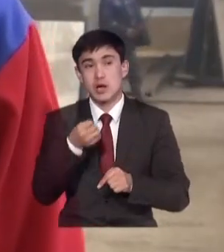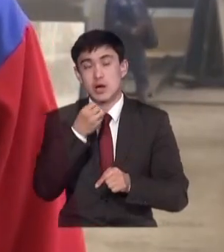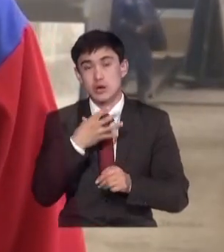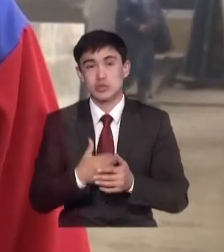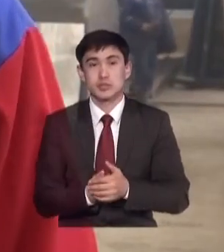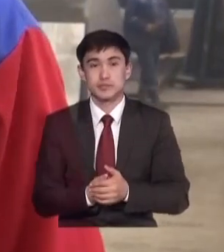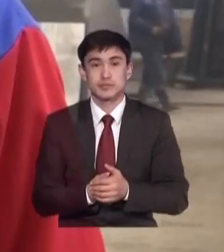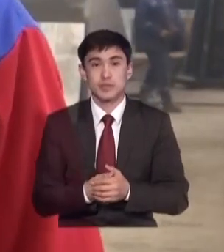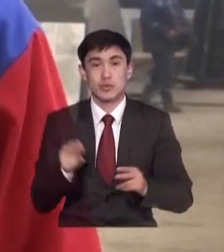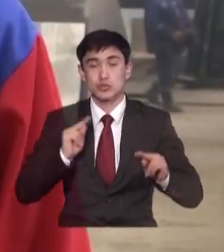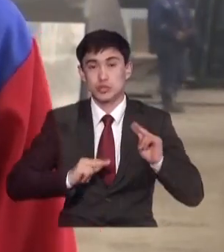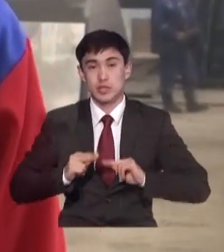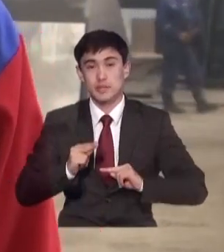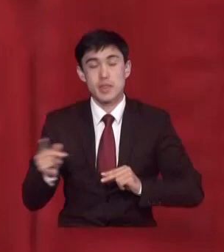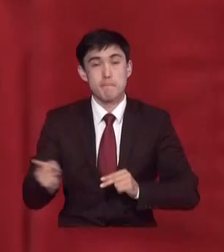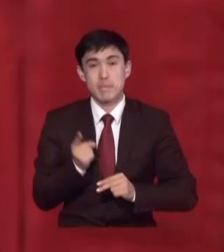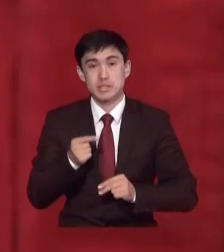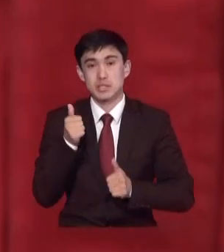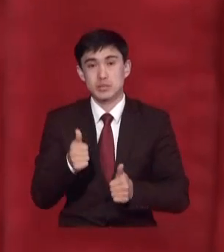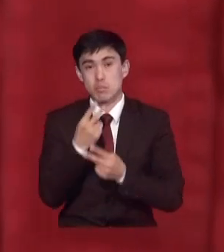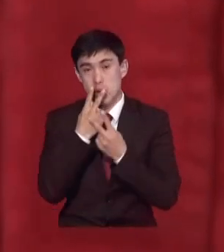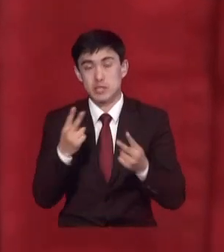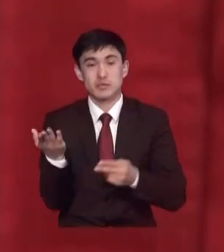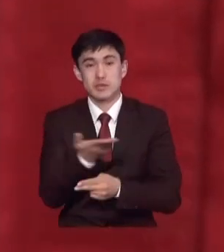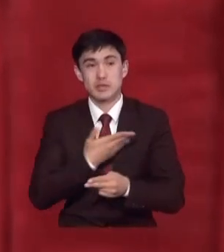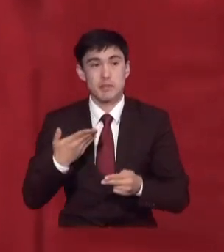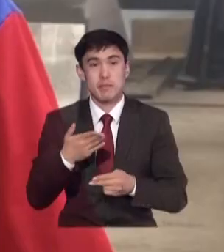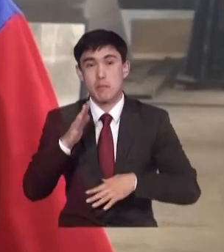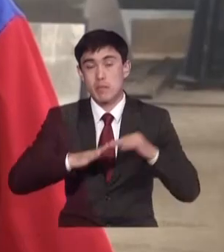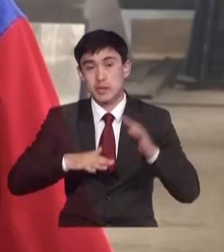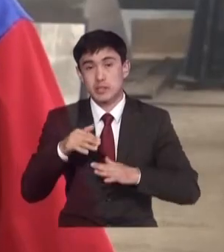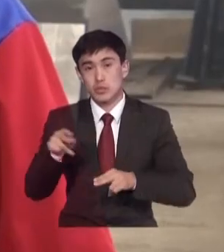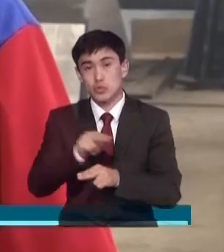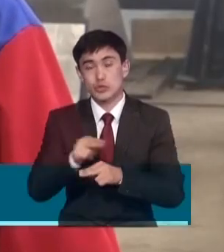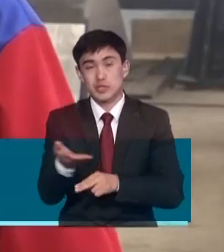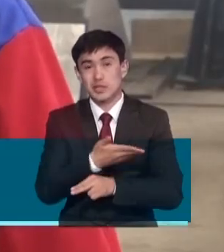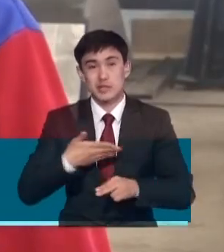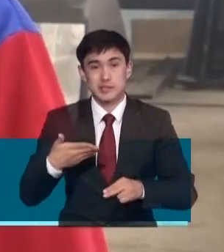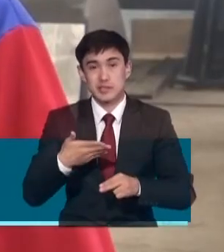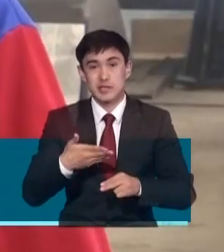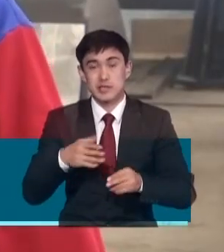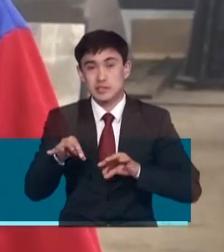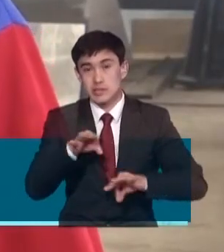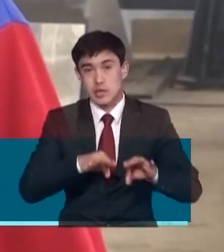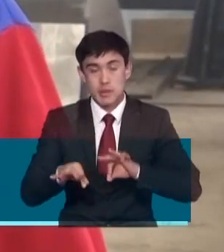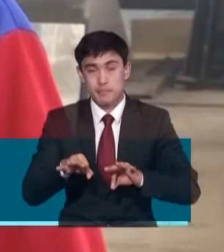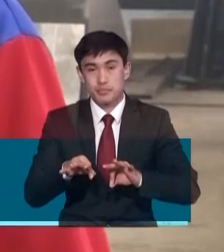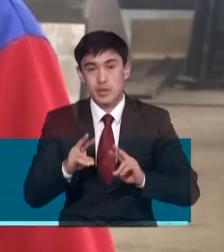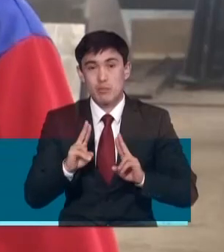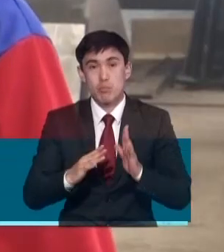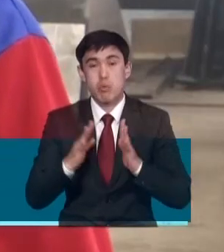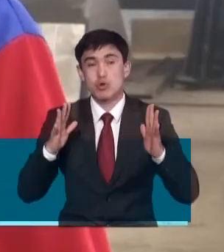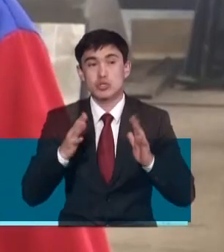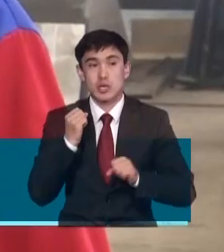хорошие учители, мастеры. Показывают нам на практике, учат нас схеме,